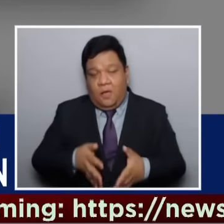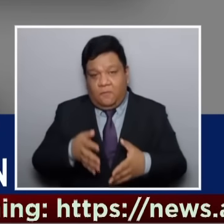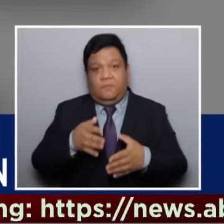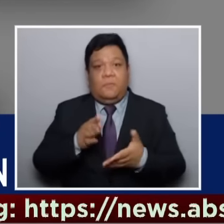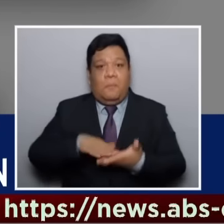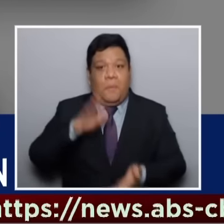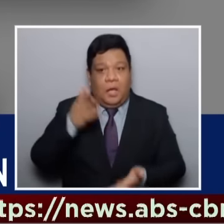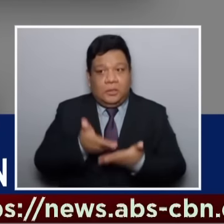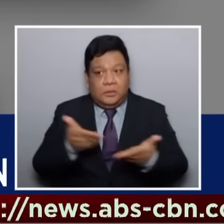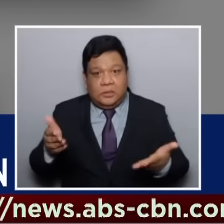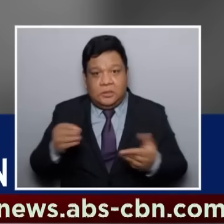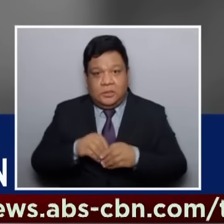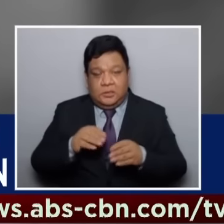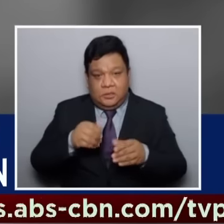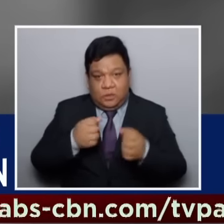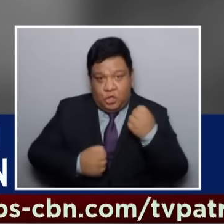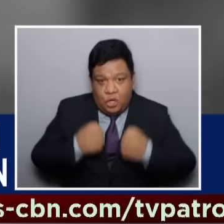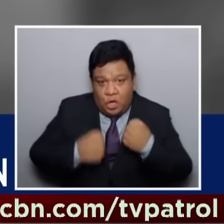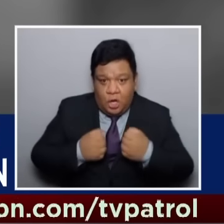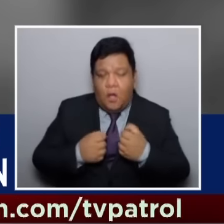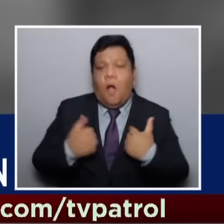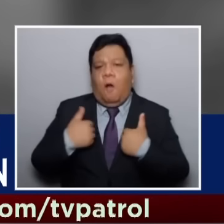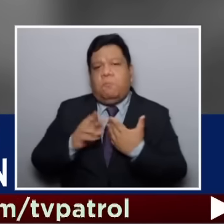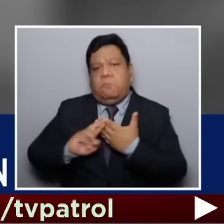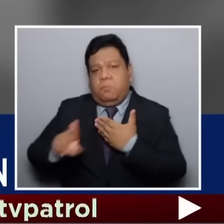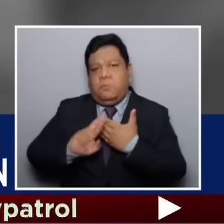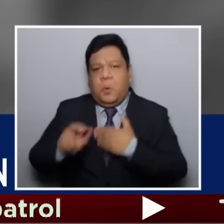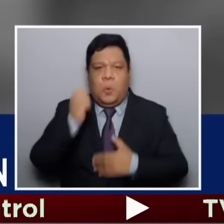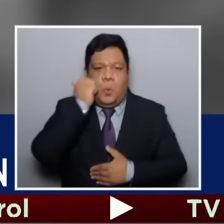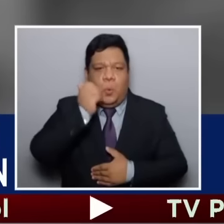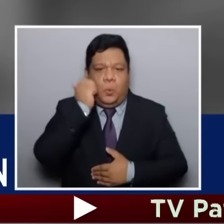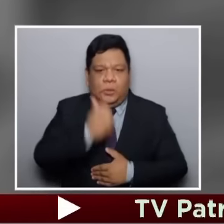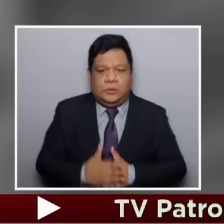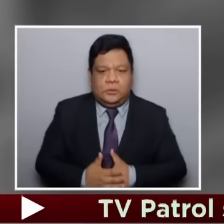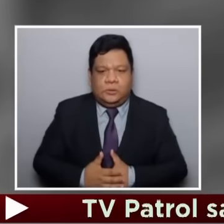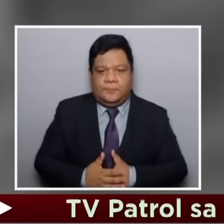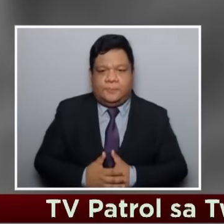at binabalik niya ito. Jose Carretero, ABS-CBN News.